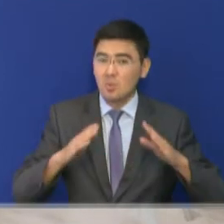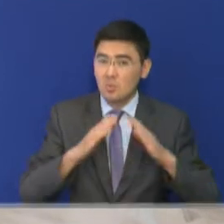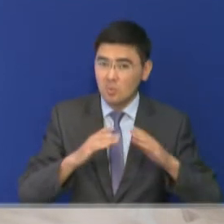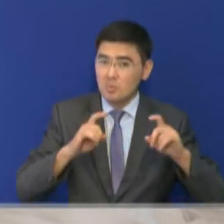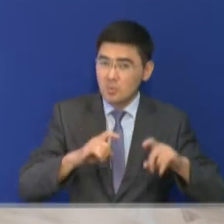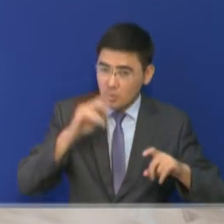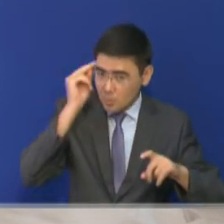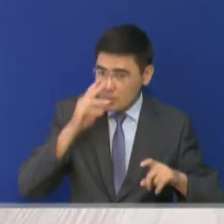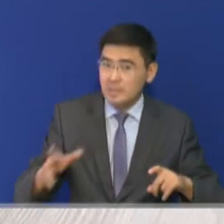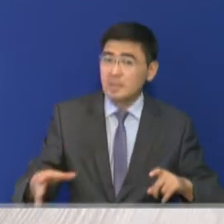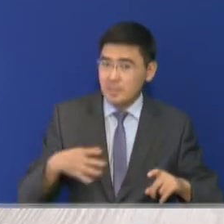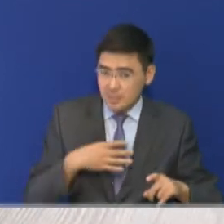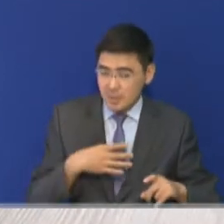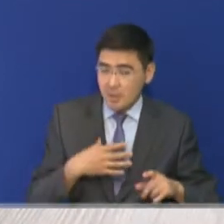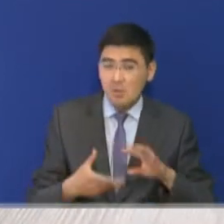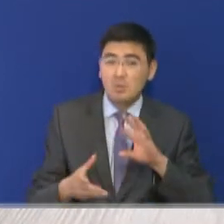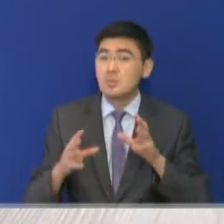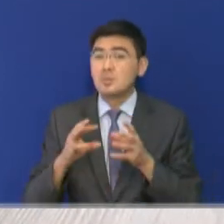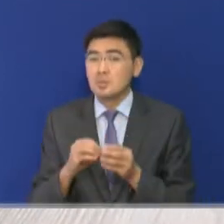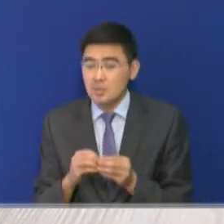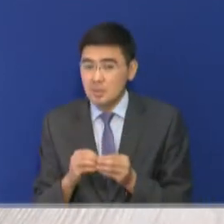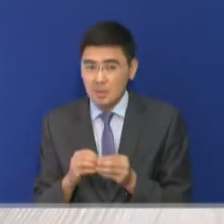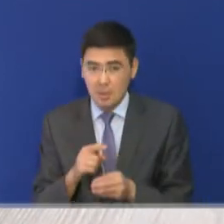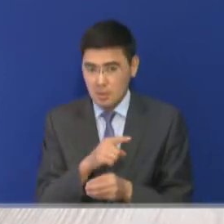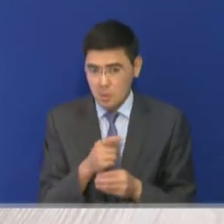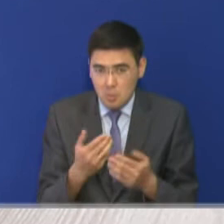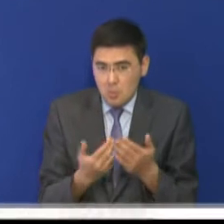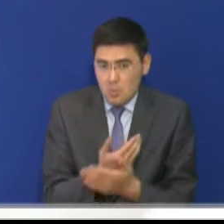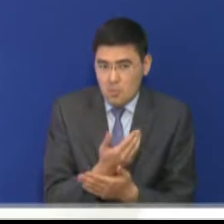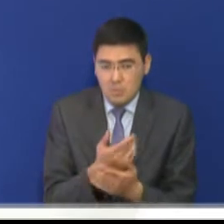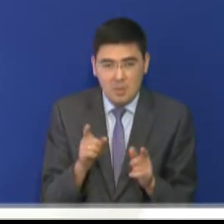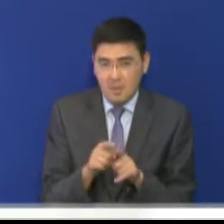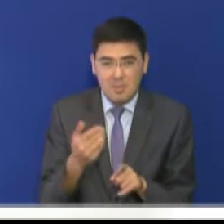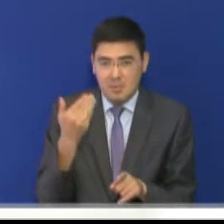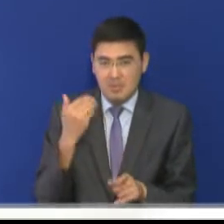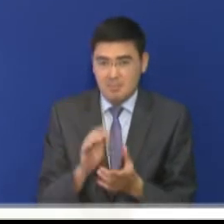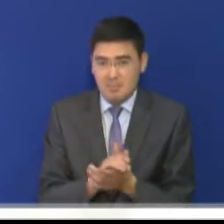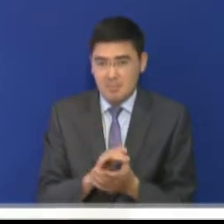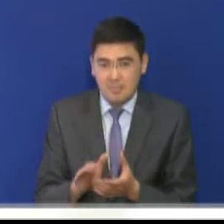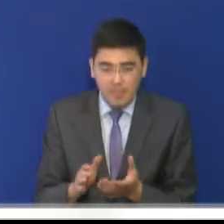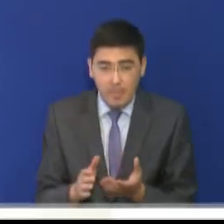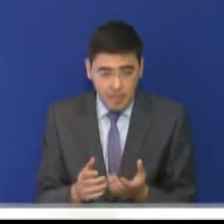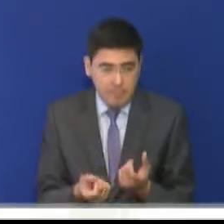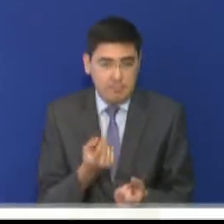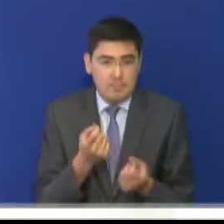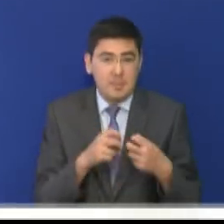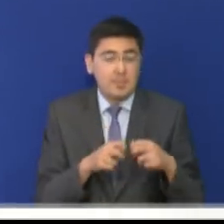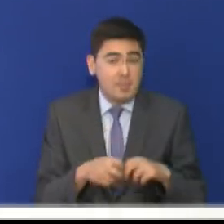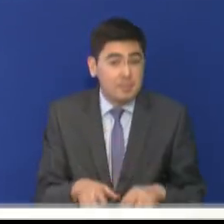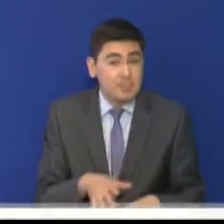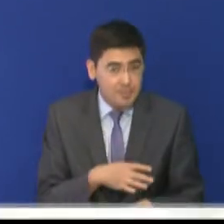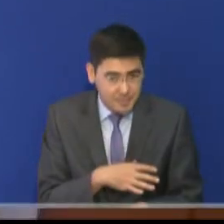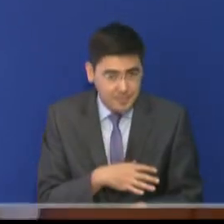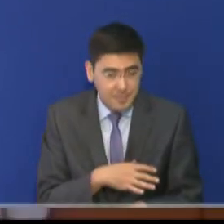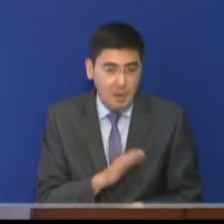оқыды. Қашықтан оқыту мектептер үшін жаңа әдіс, сондықтан оны енгізу кезінде белгілі бір қиындықтар туындады. Алайда